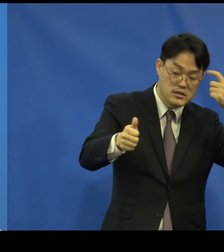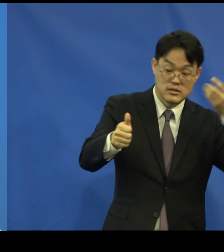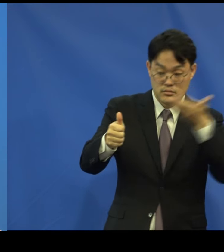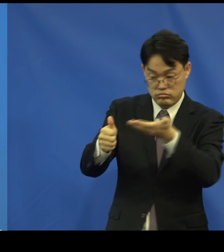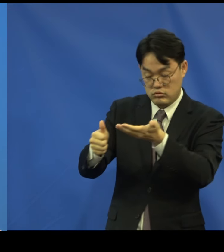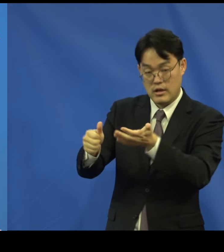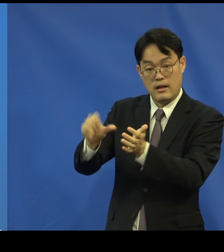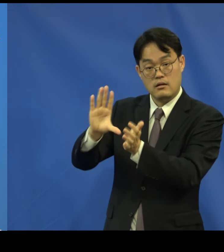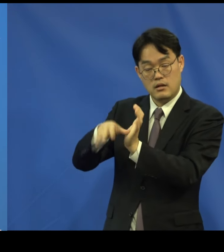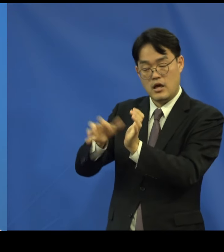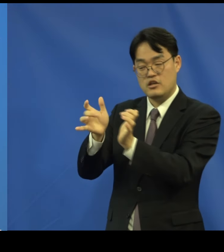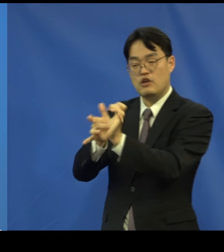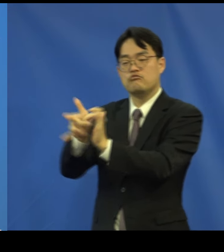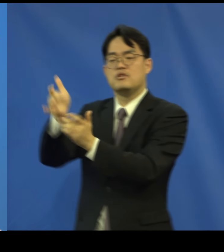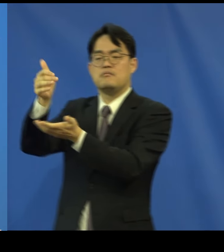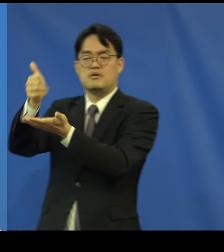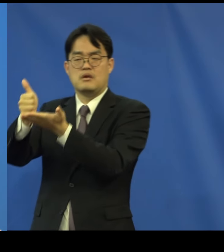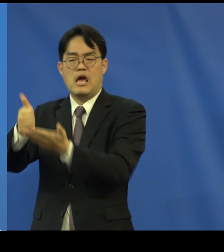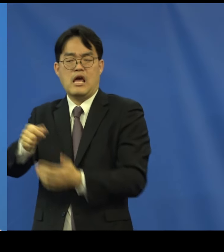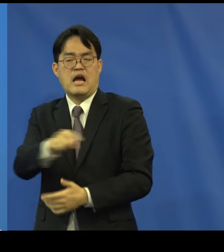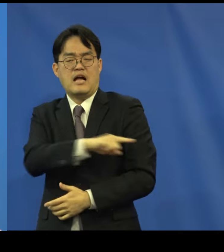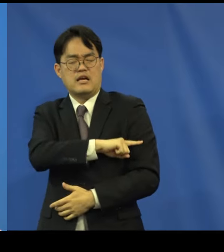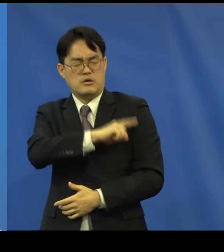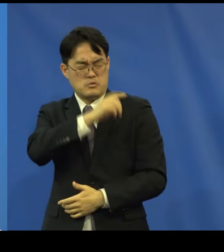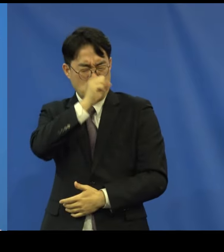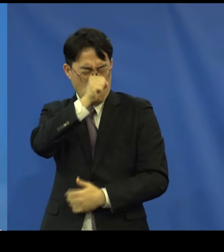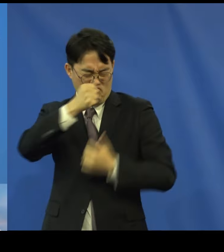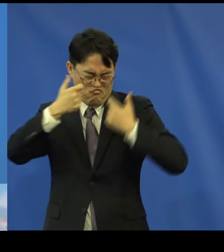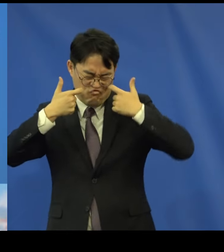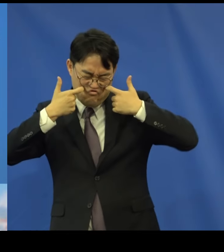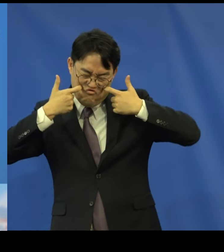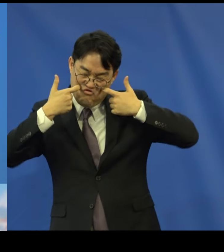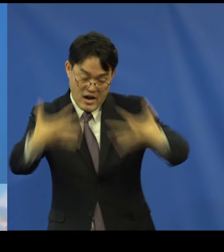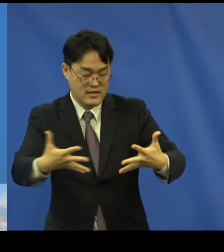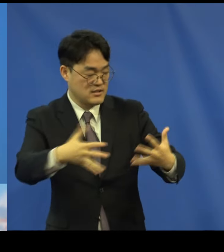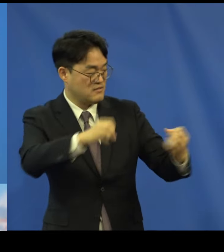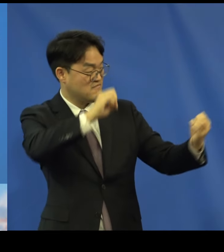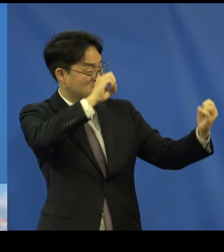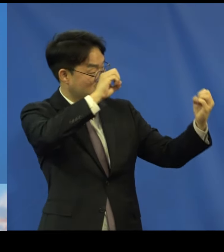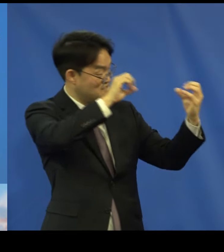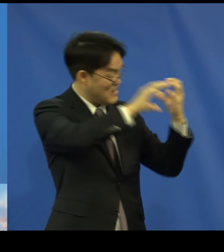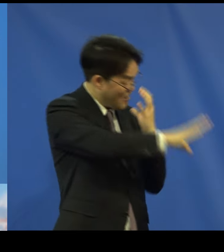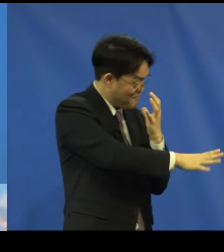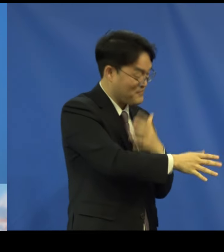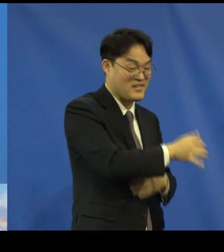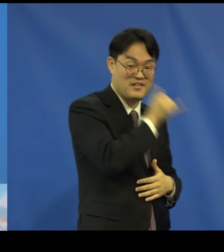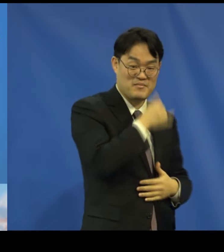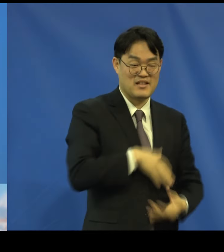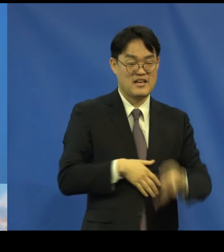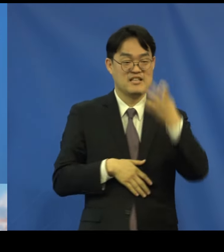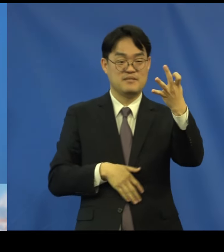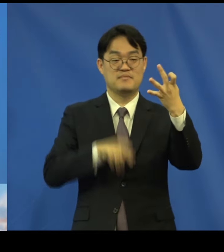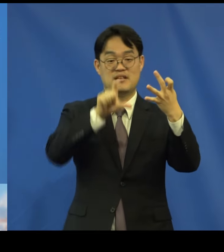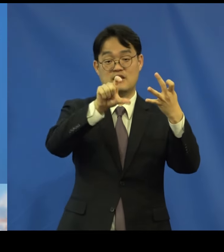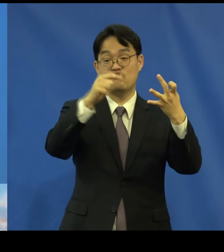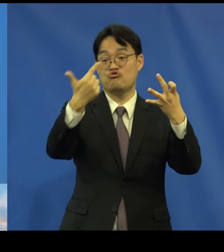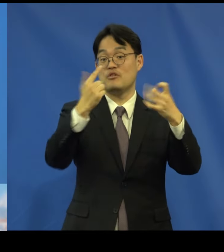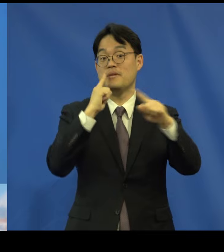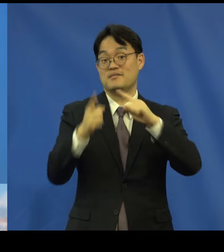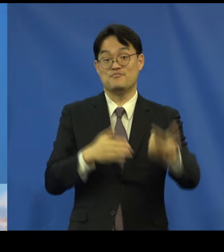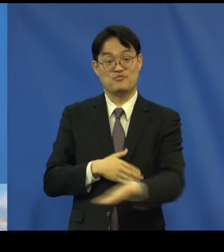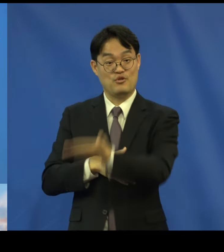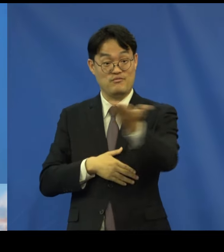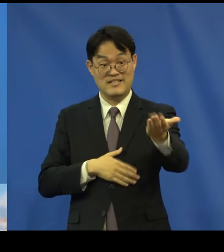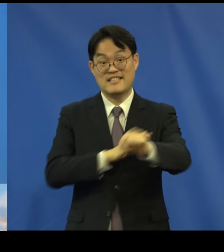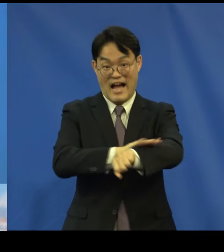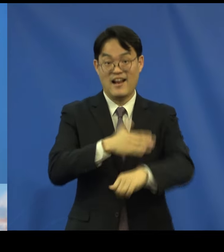주님은 명답을 내리셨어요. 그래서 6절에 성경에서 여러분 많이 들었던 너무너무 유명한